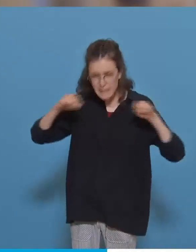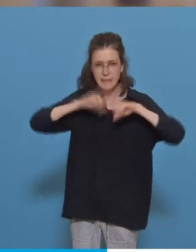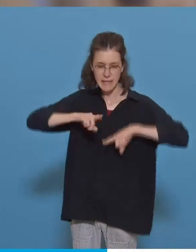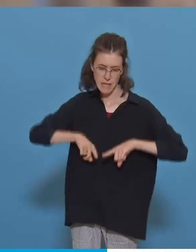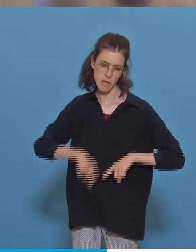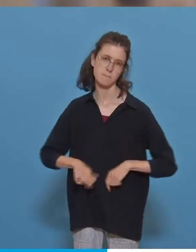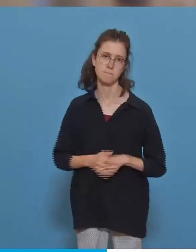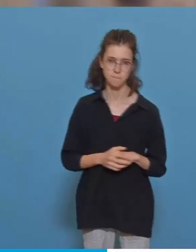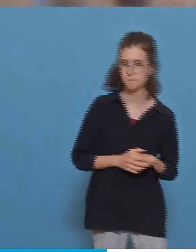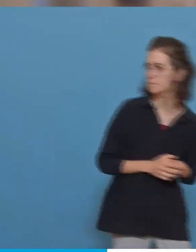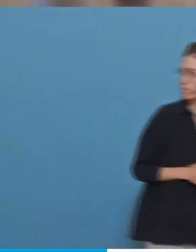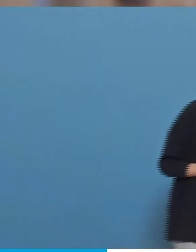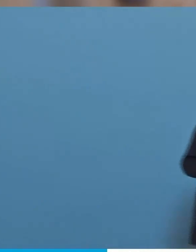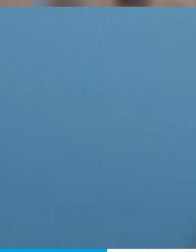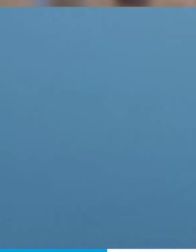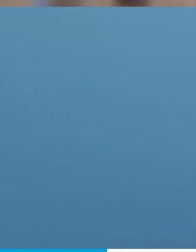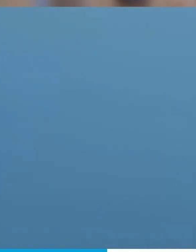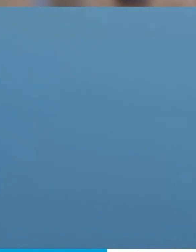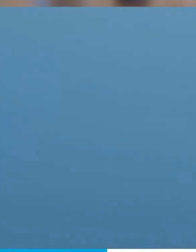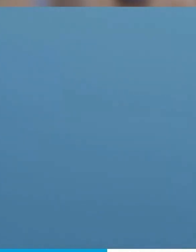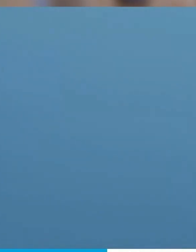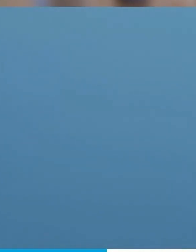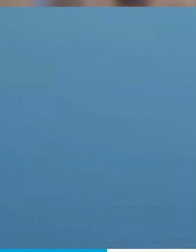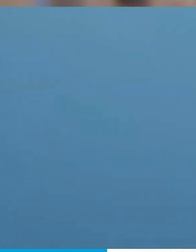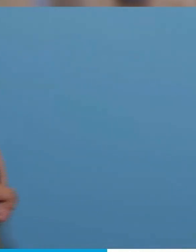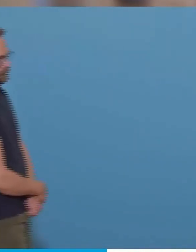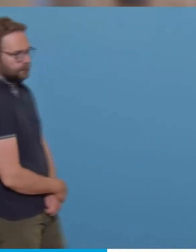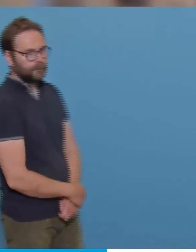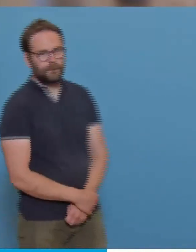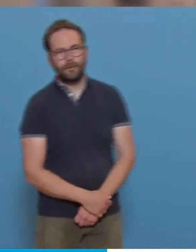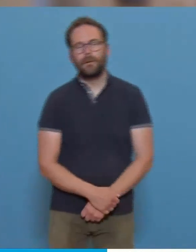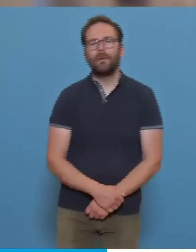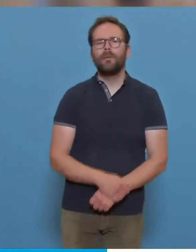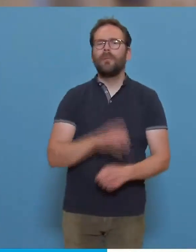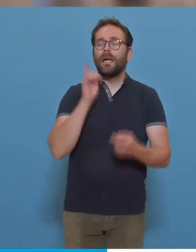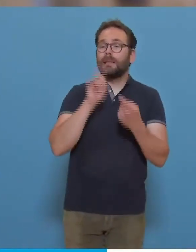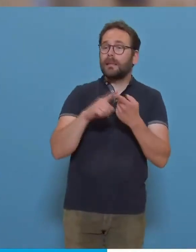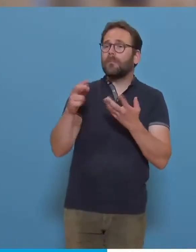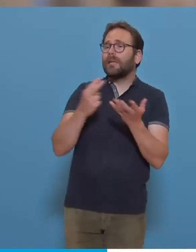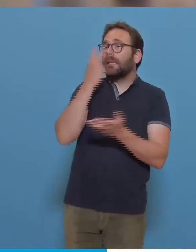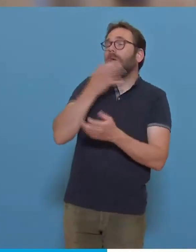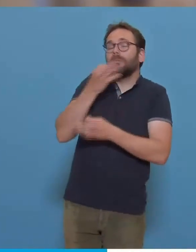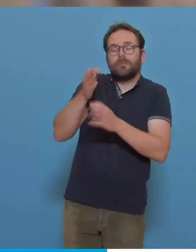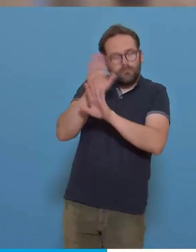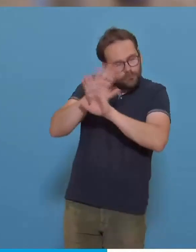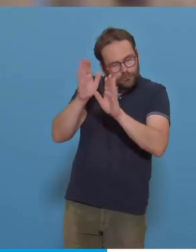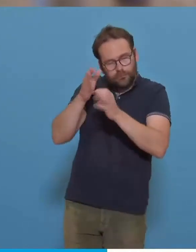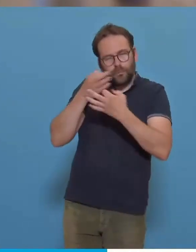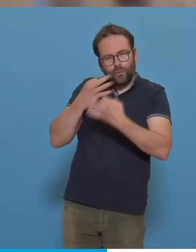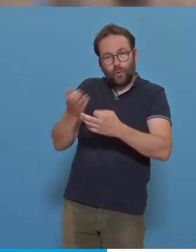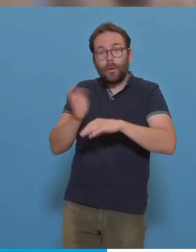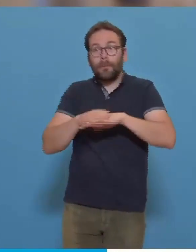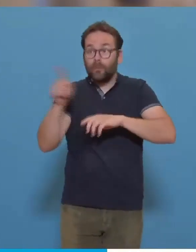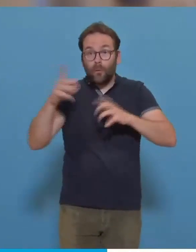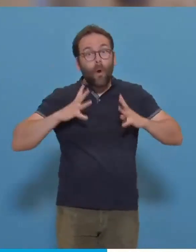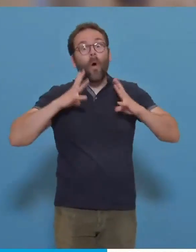donc pas du talent que vous avez, mais je ne peux que souligner une forme d'audace, en tout cas, à défendre un macronisme à bout de souffle, qui minoritaire,